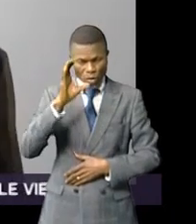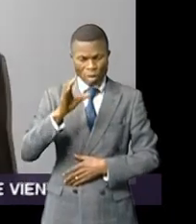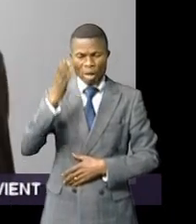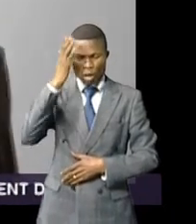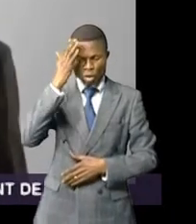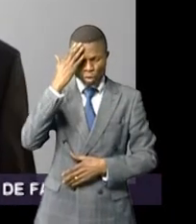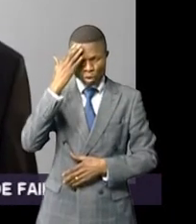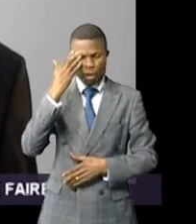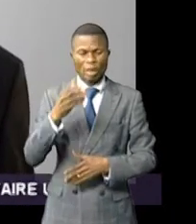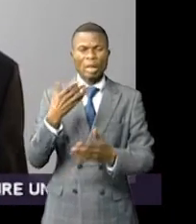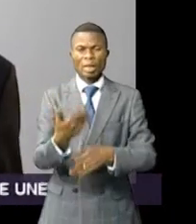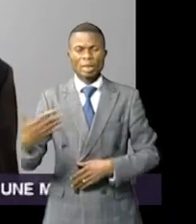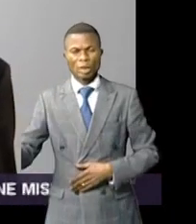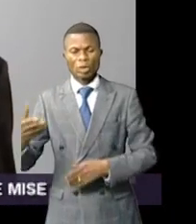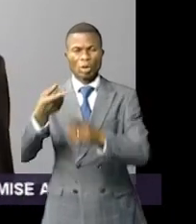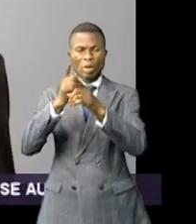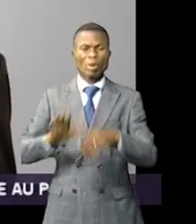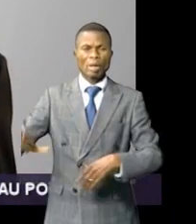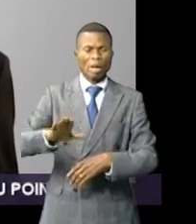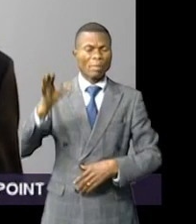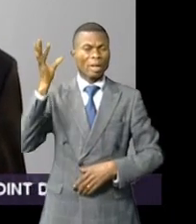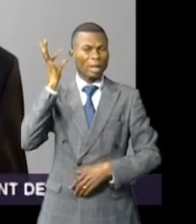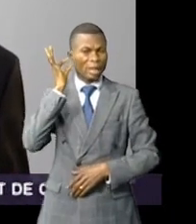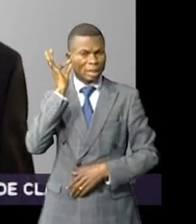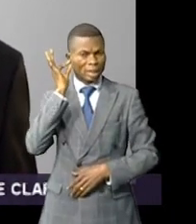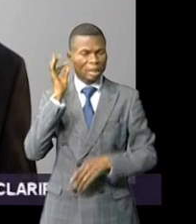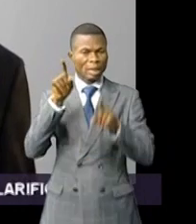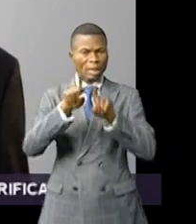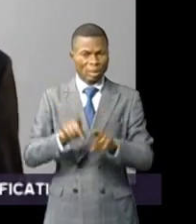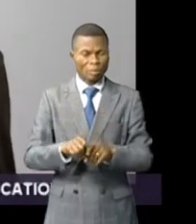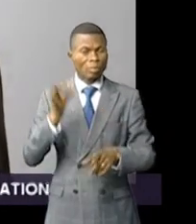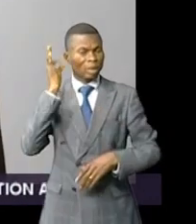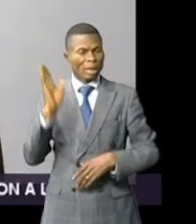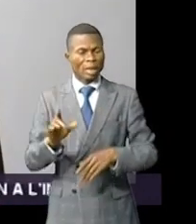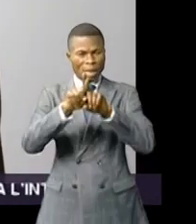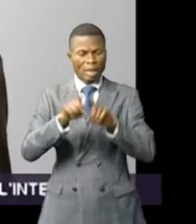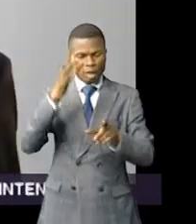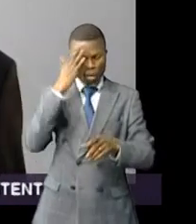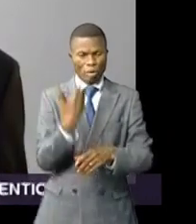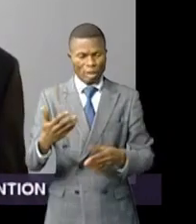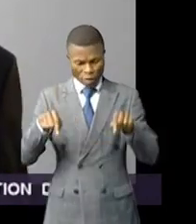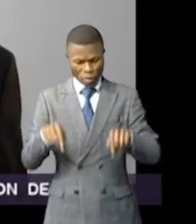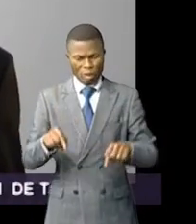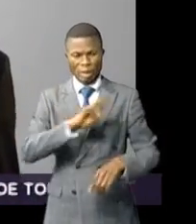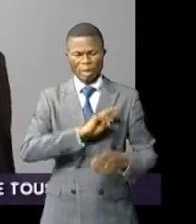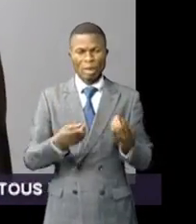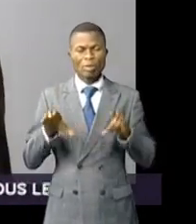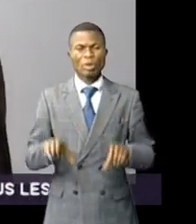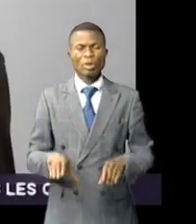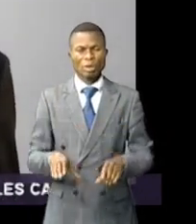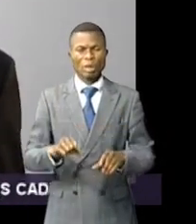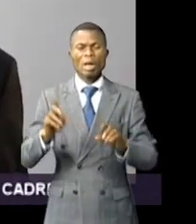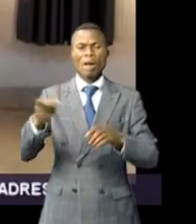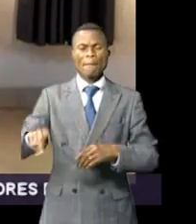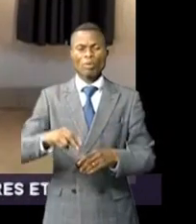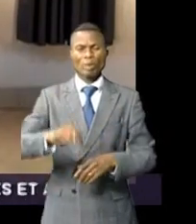découvrir les produits du Kenya et les Kenyans de nous découvrir aussi en plus ici dans la province du Nord